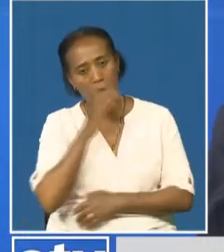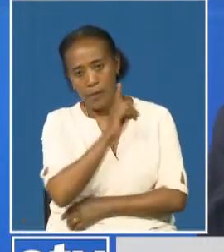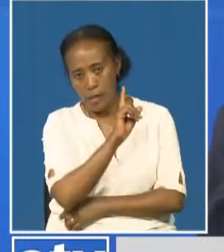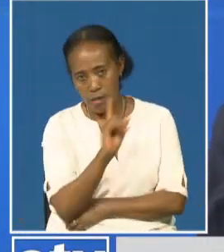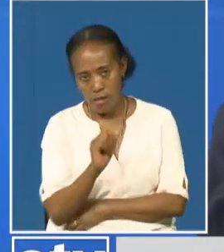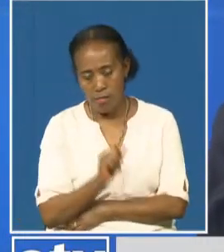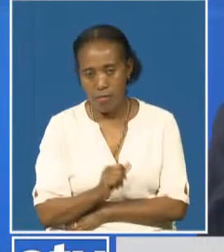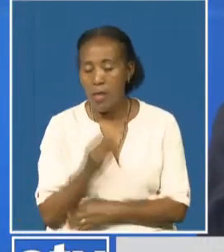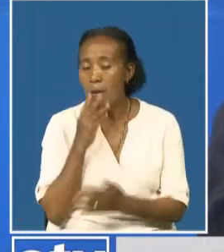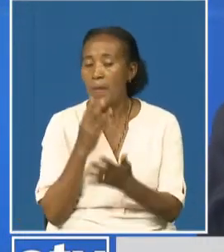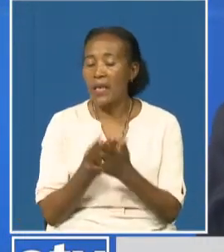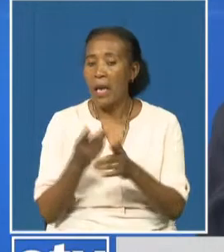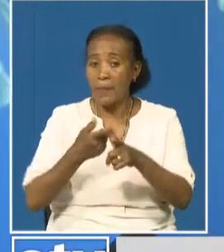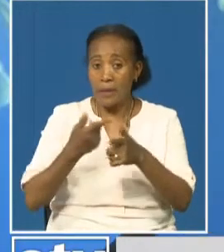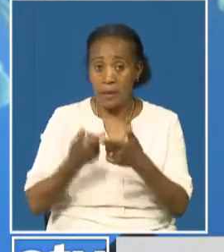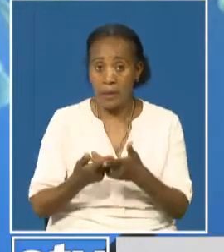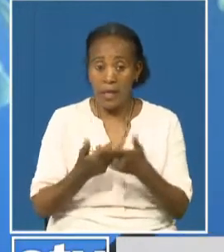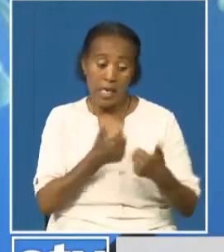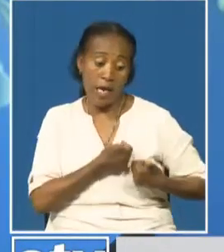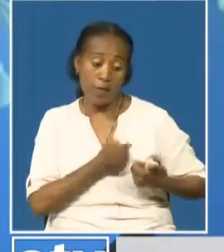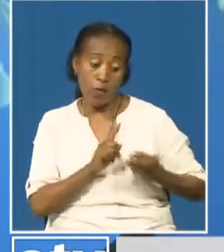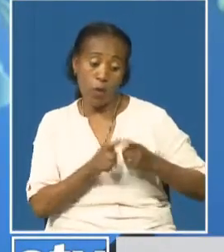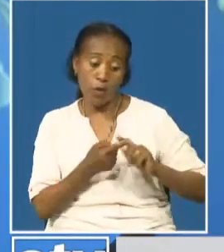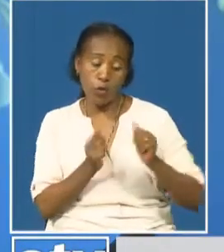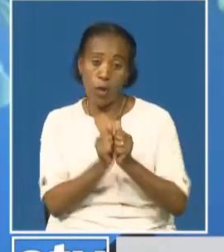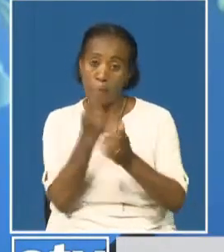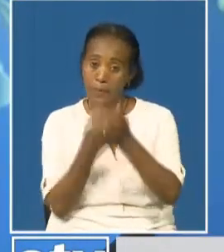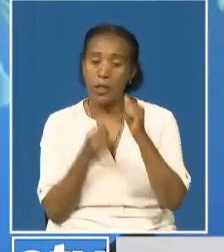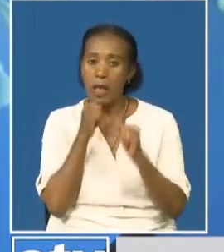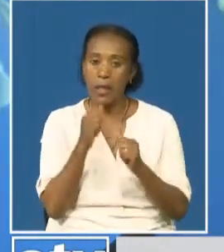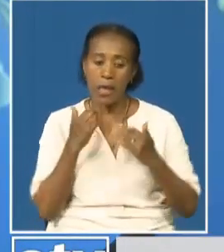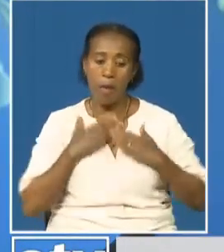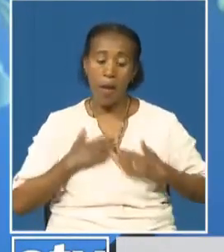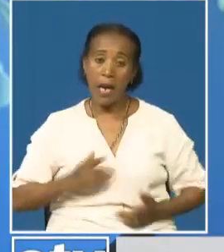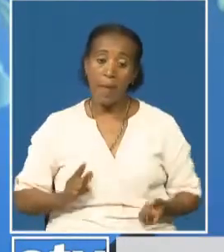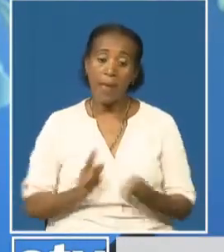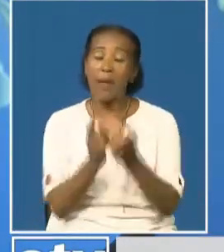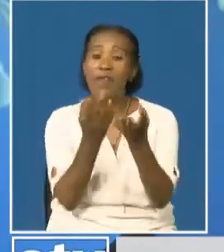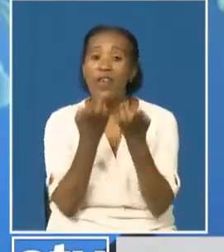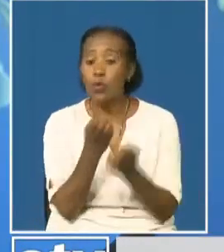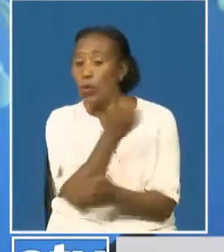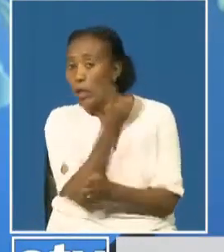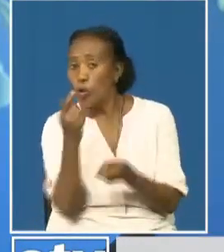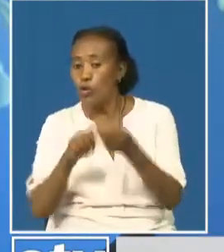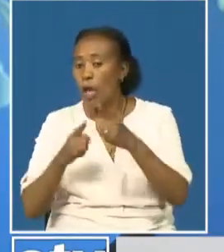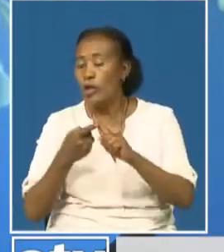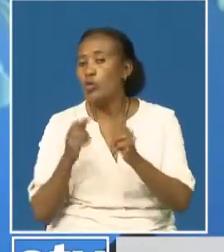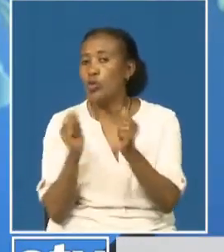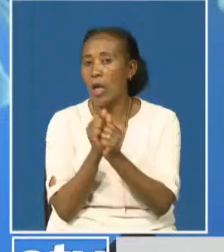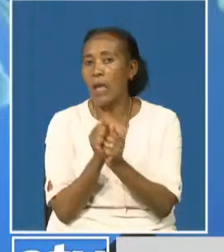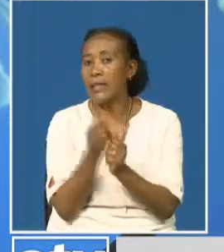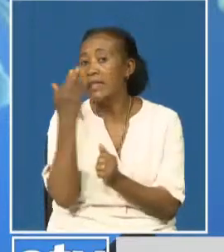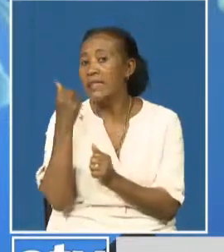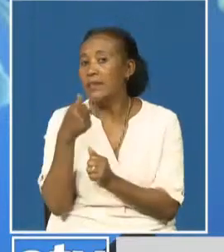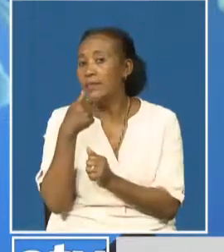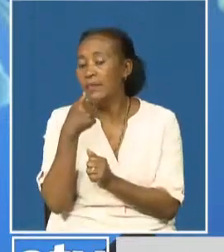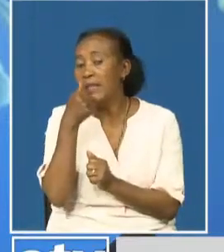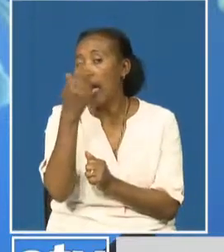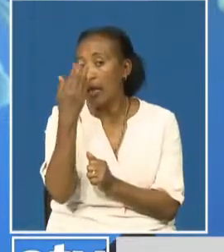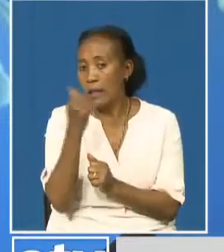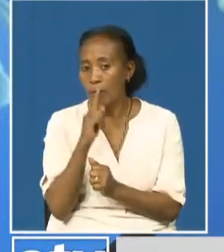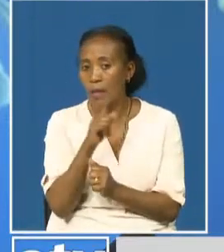አይመስለኝም መልካም እንግዲህ ከፍቅር ጓደኞቻቸው ጋር ብቻ ሳይሆን በአካል መገናኘት ይፈልጉት ደግሞ ከሌሎች ጓደኞቻቸውም ጋር ነው ቀደም ሲጠቅሱ